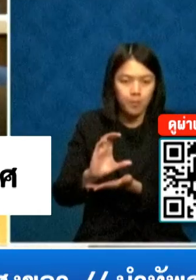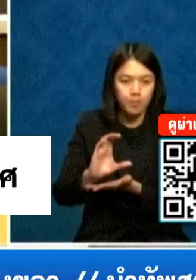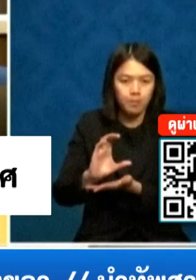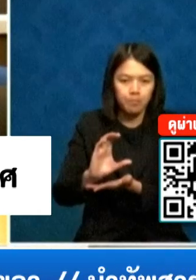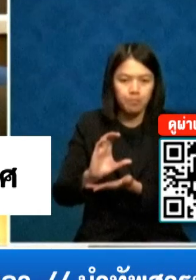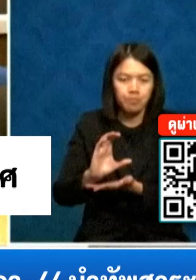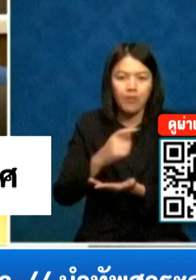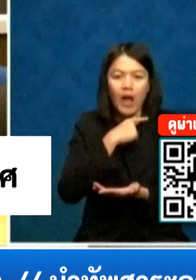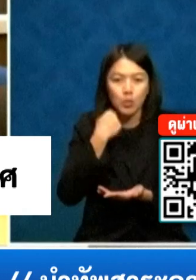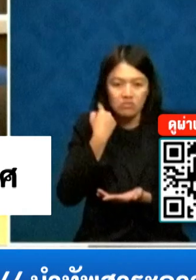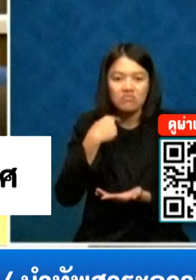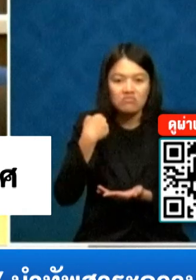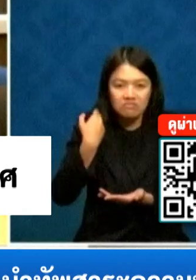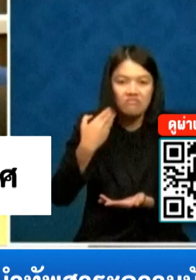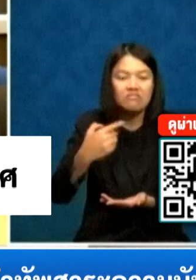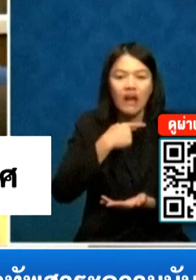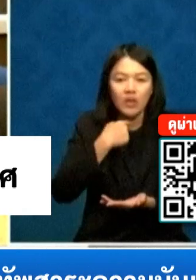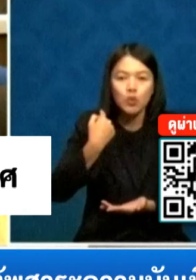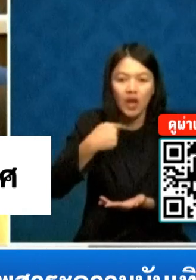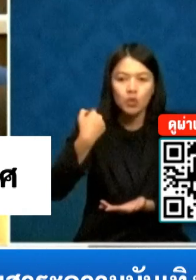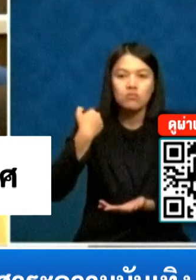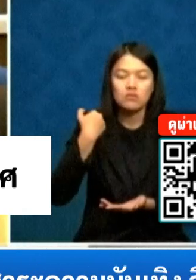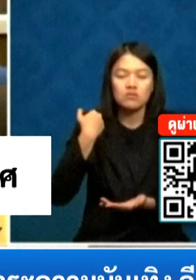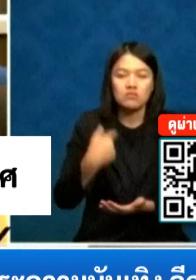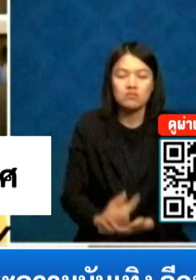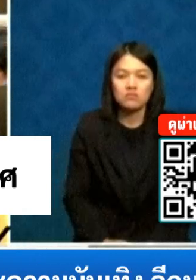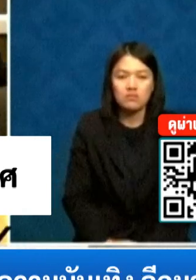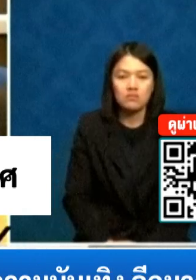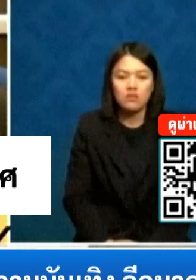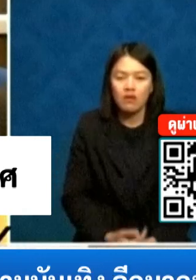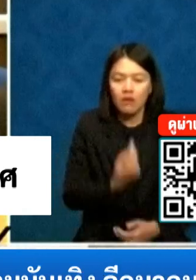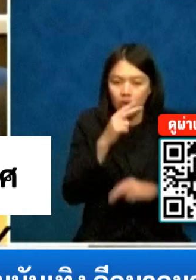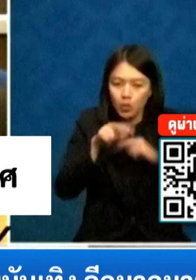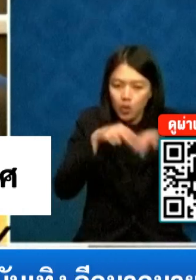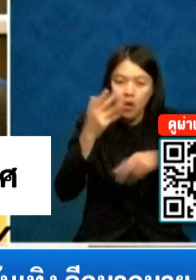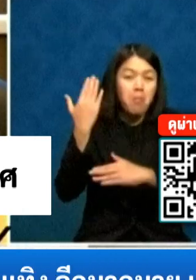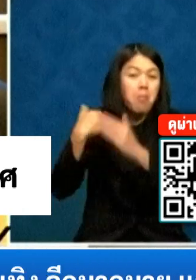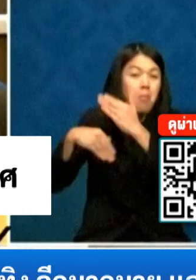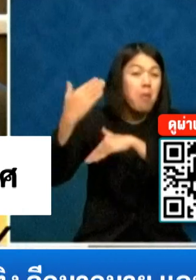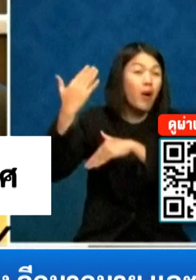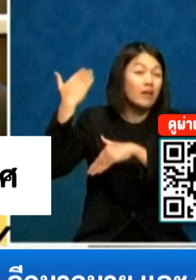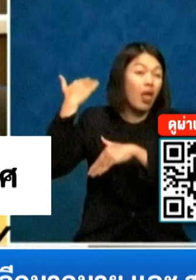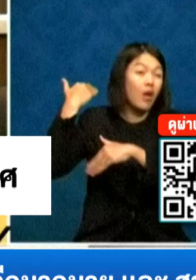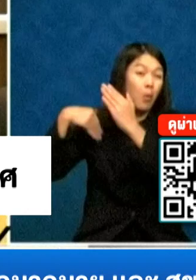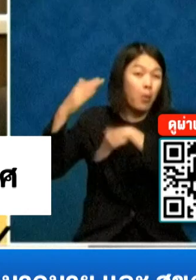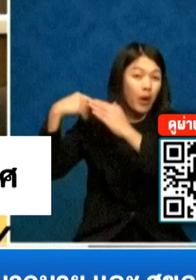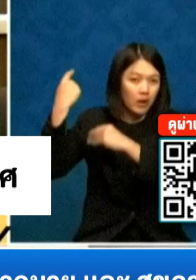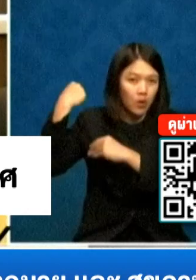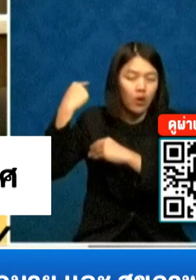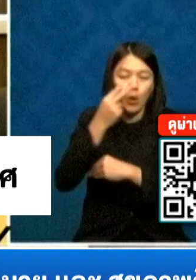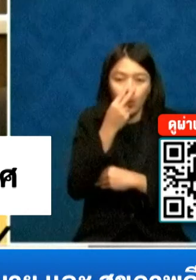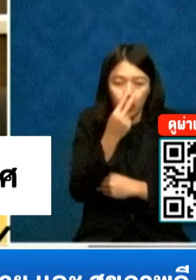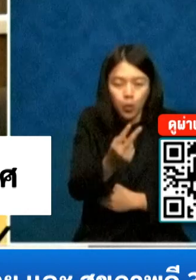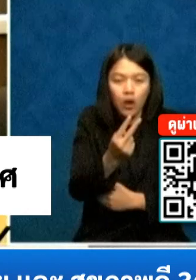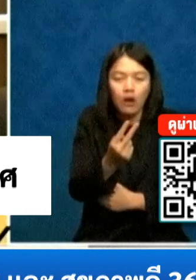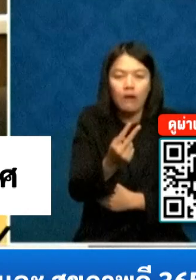าดดุลกันมาเรื่อยๆนะครับถ้าหากว่าเราไปตรวจสอบประวัติศาสตร์ที่ผ่านมานะครับเราจะพบว่